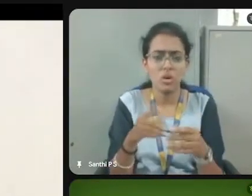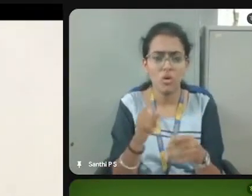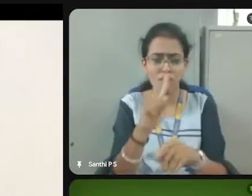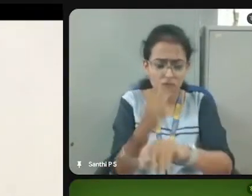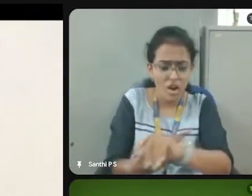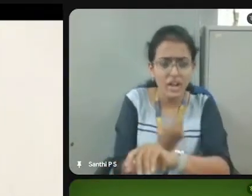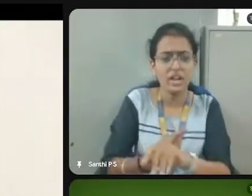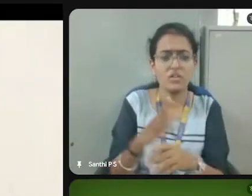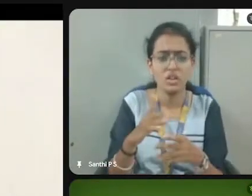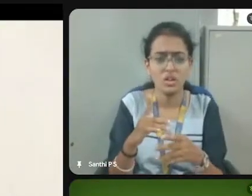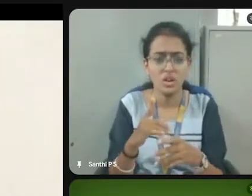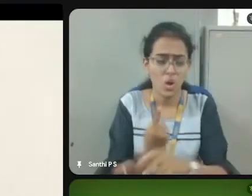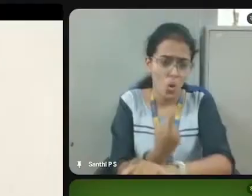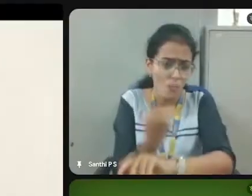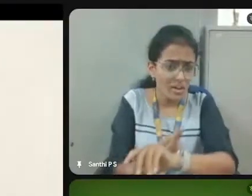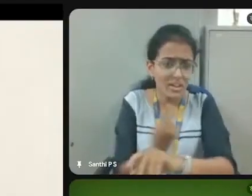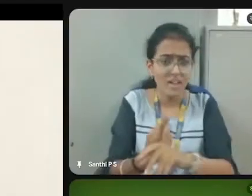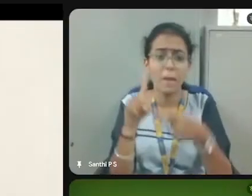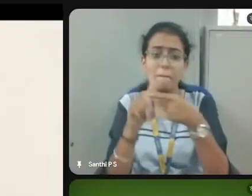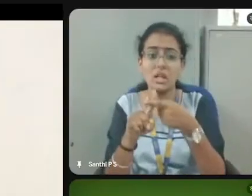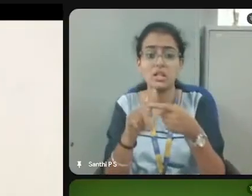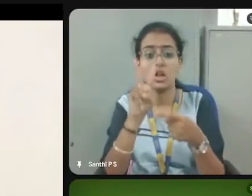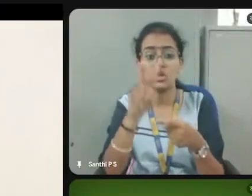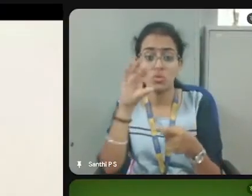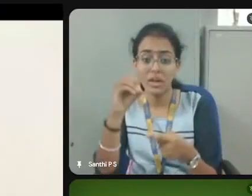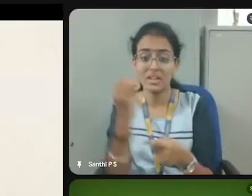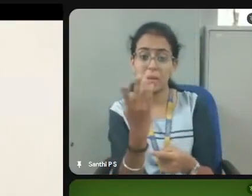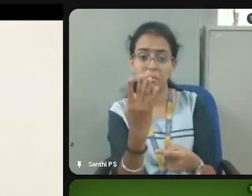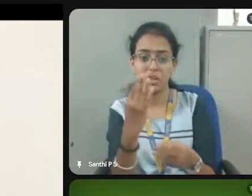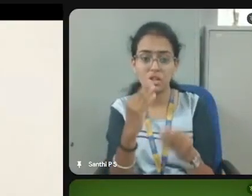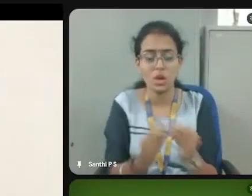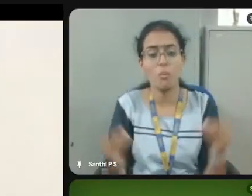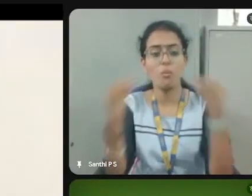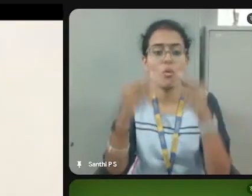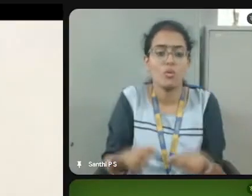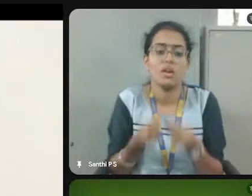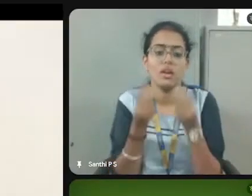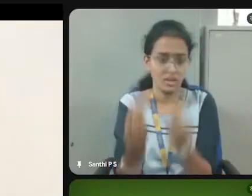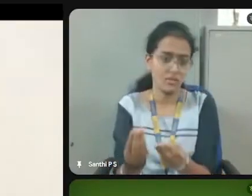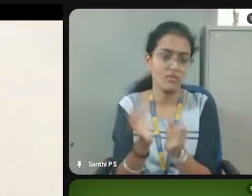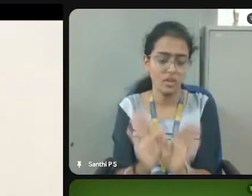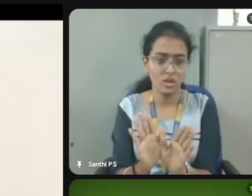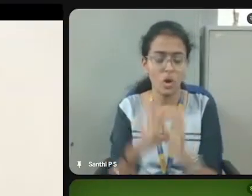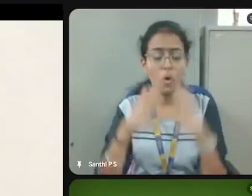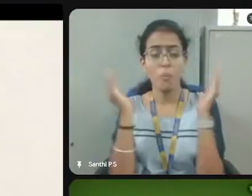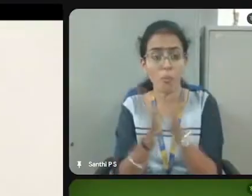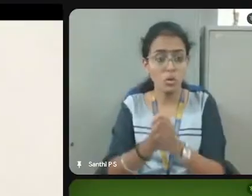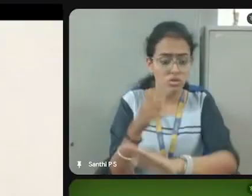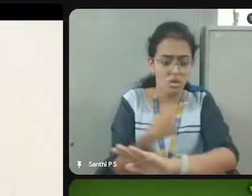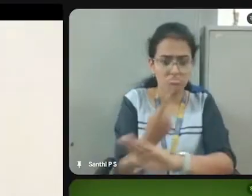മണിക്കൂറിനും 20 മിനിറ്റ് അവർക്ക് കൂടുതലായിട്ട് കിട്ടും. അപ്പം മൊത്തം എത്ര ഡ്യൂറേഷനാണോ എക്സാമിനുള്ളത് അതിനകത്ത്